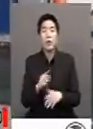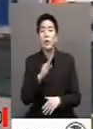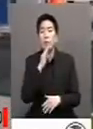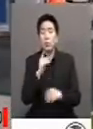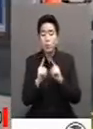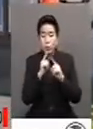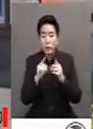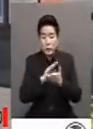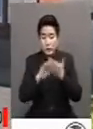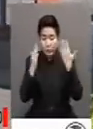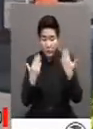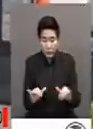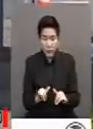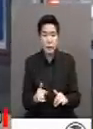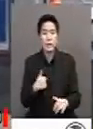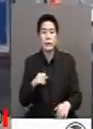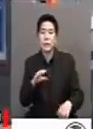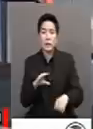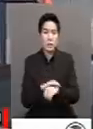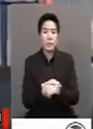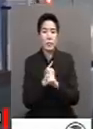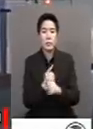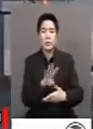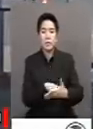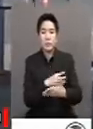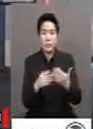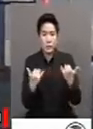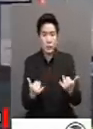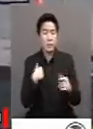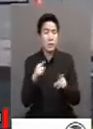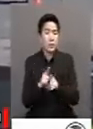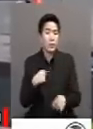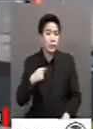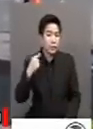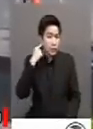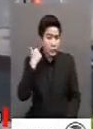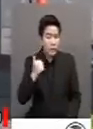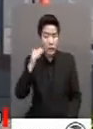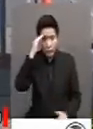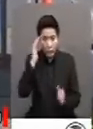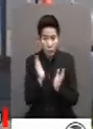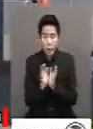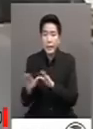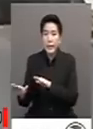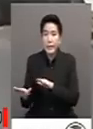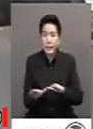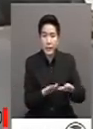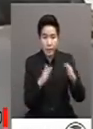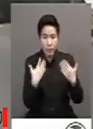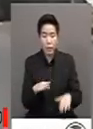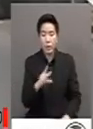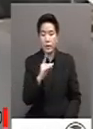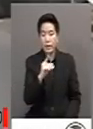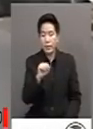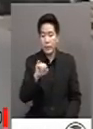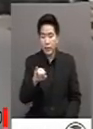จากันไม่สำเร็จก็จะเตรียมดำเนินการตามแผนที่วางเอาไว้อย่างที่เล่าให้ฟังไปเมื่อสักครู่นะคะตอนนี้ตำรวจเขาเตรียมพร้อมไว้หมดแล้วทาง DSI รว